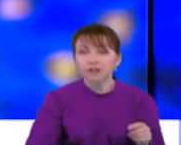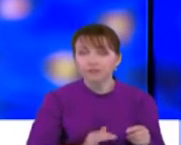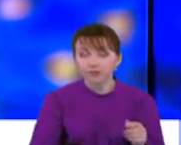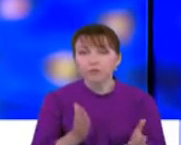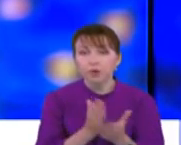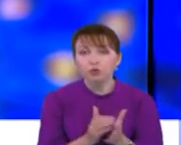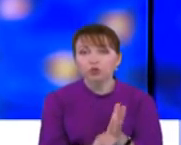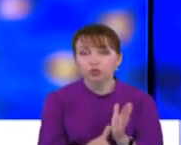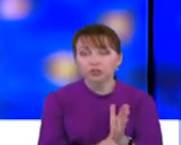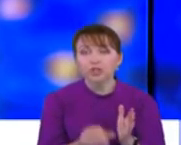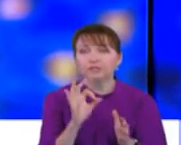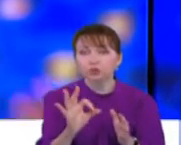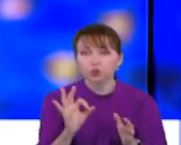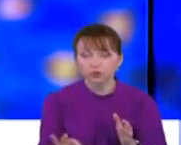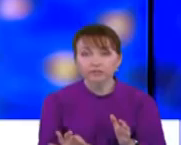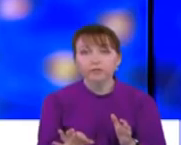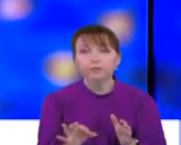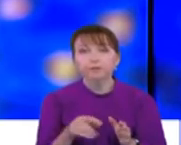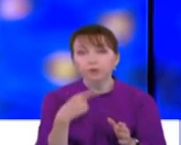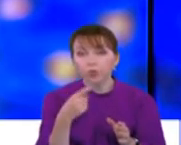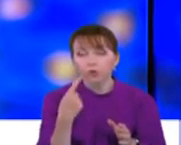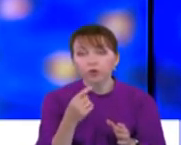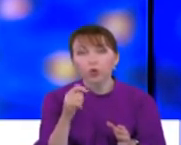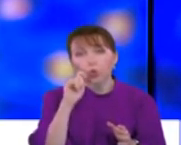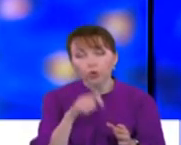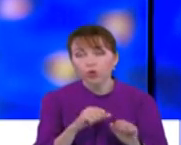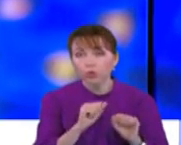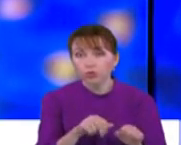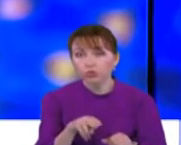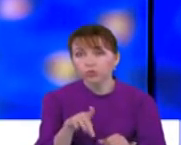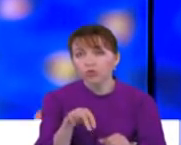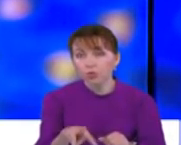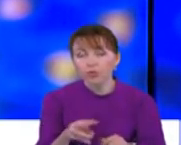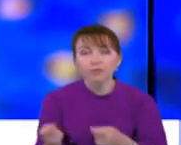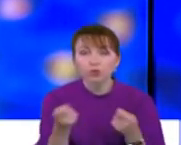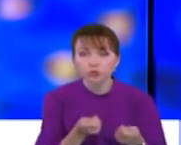мають 60%. Ми говоримо про «Укроборонпром» і про поставки. Да,